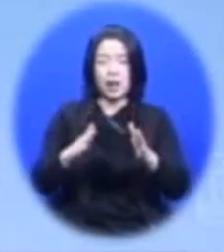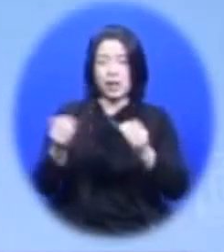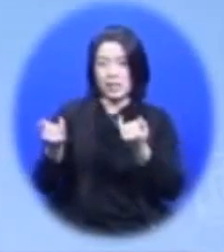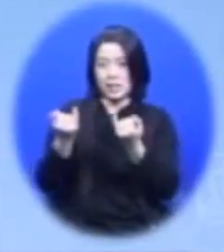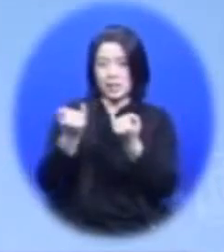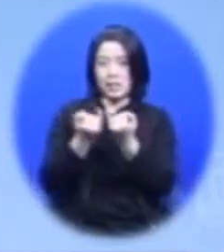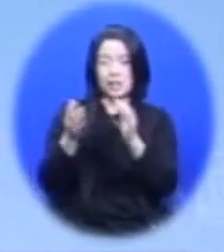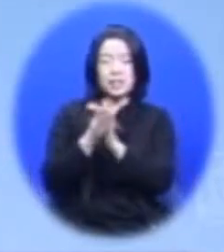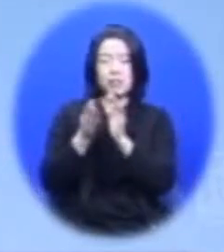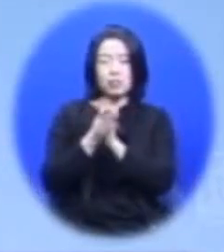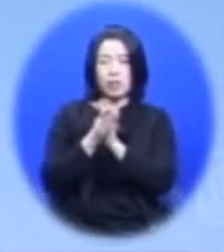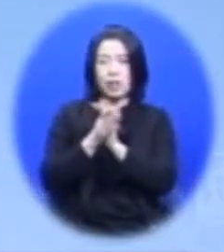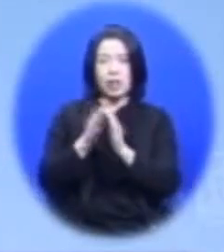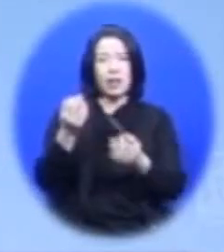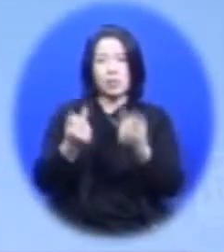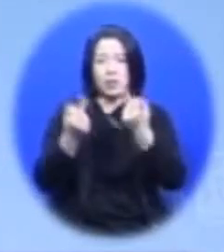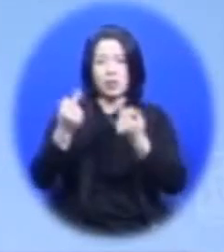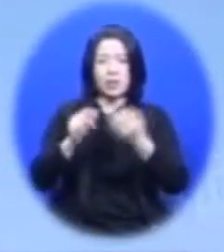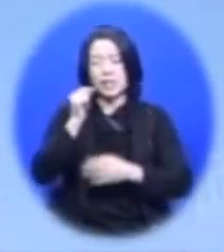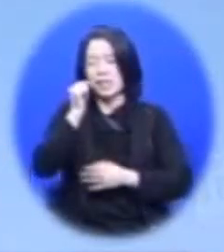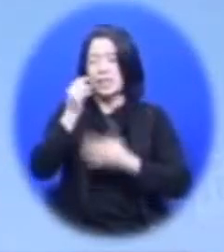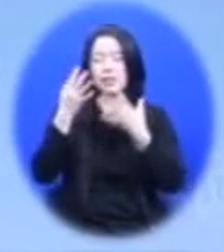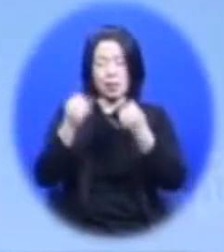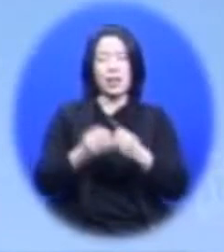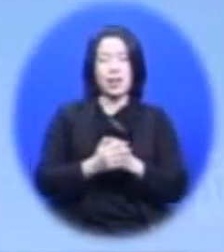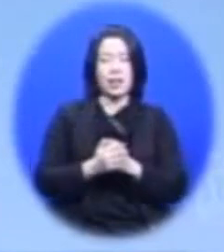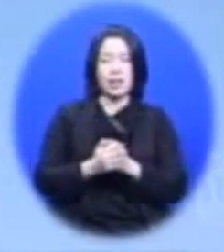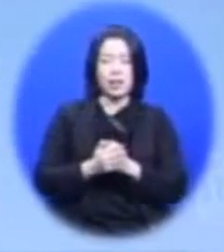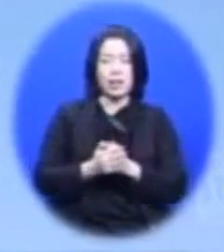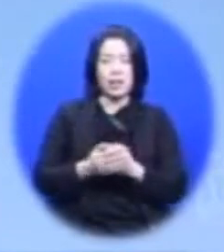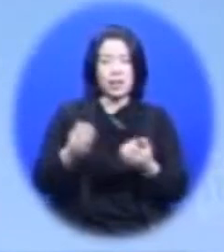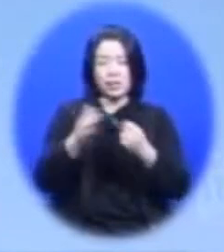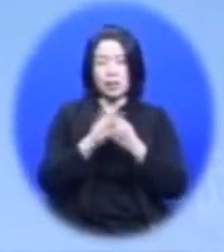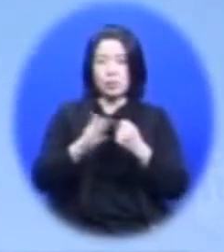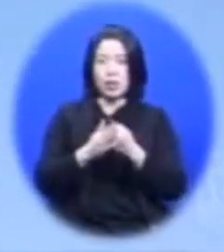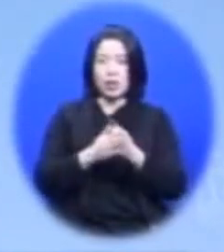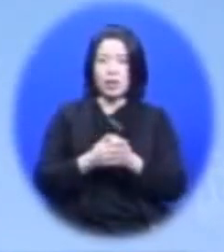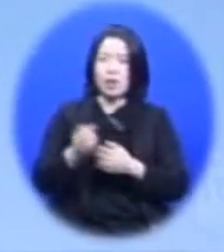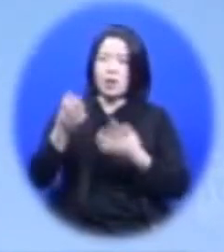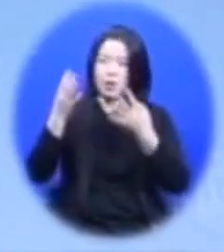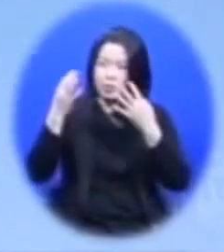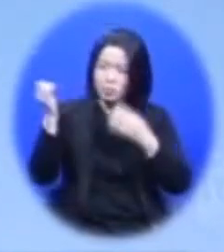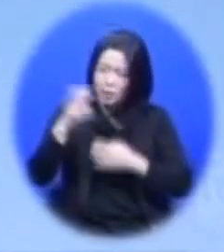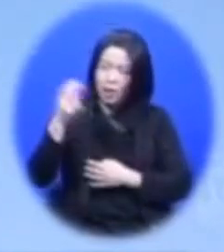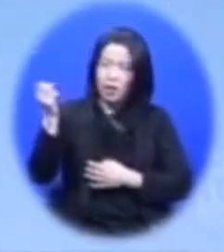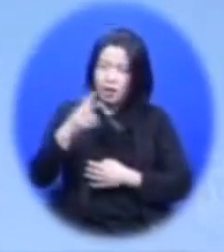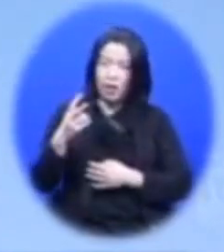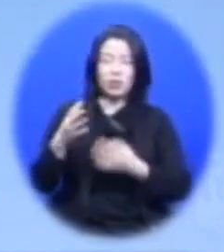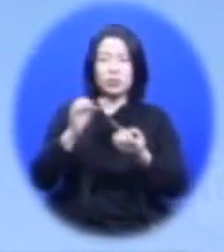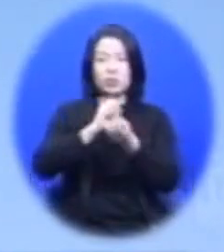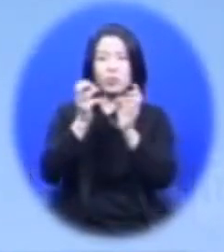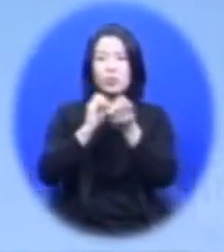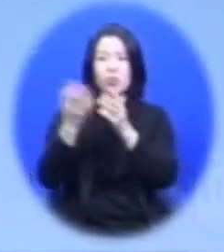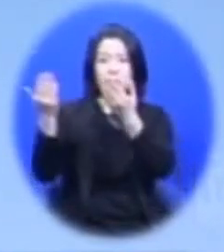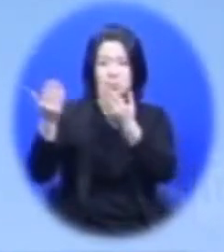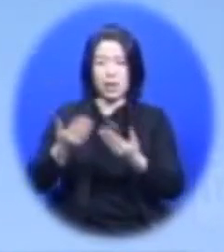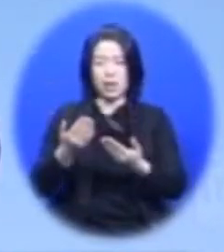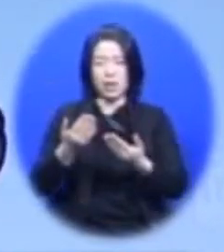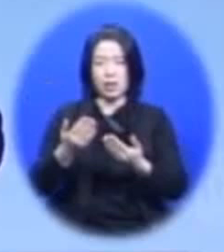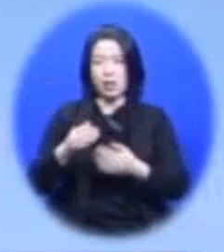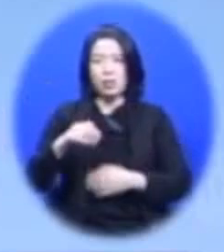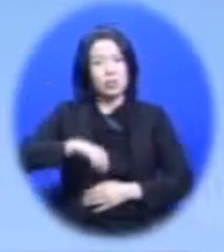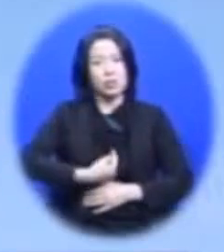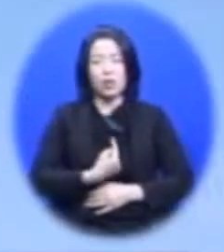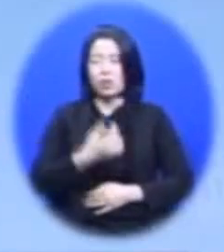형제들에게 인기가 많았습니다. 그래서 수시로 꽃다발을 받아와요. 근데 자기는 누가